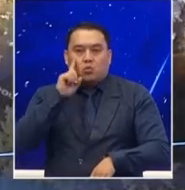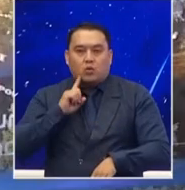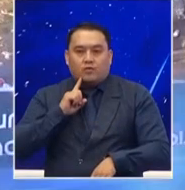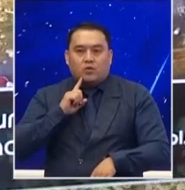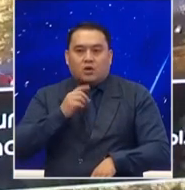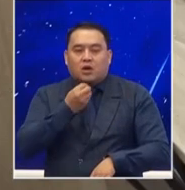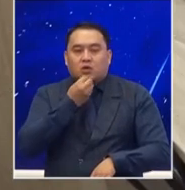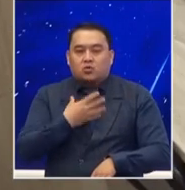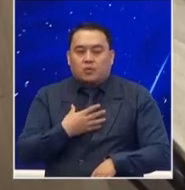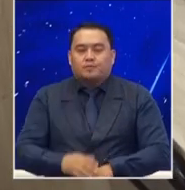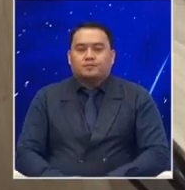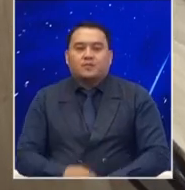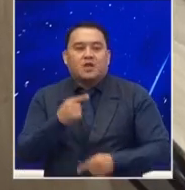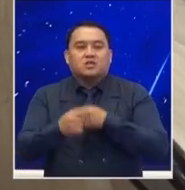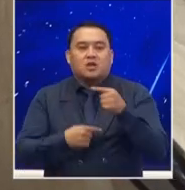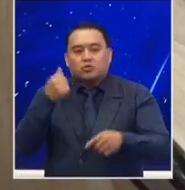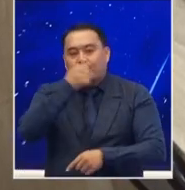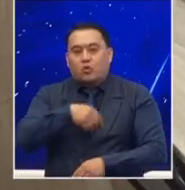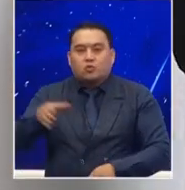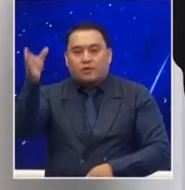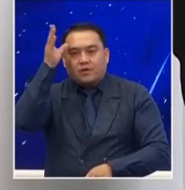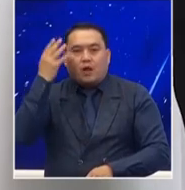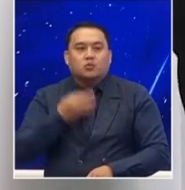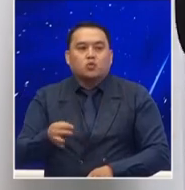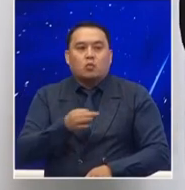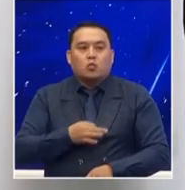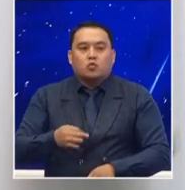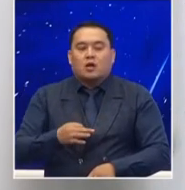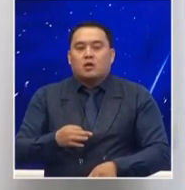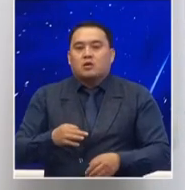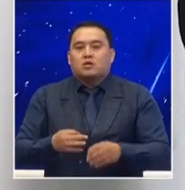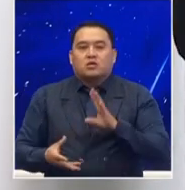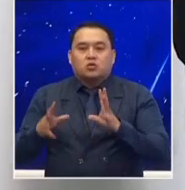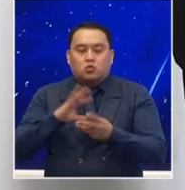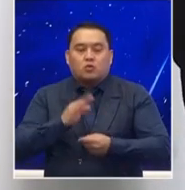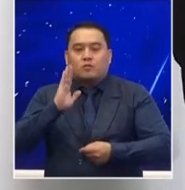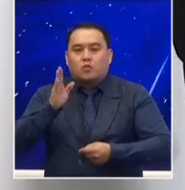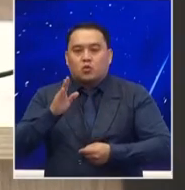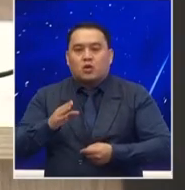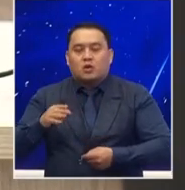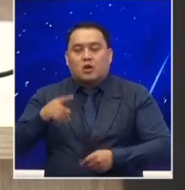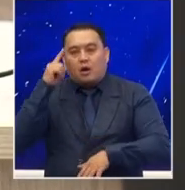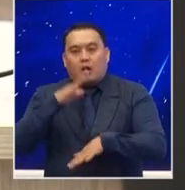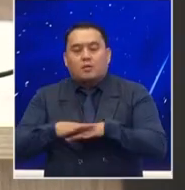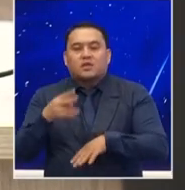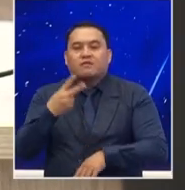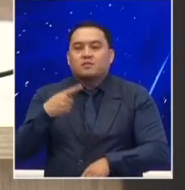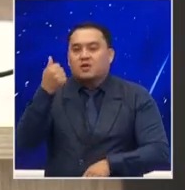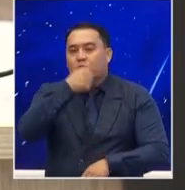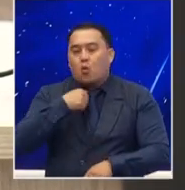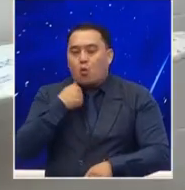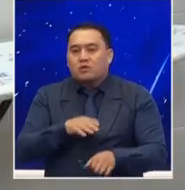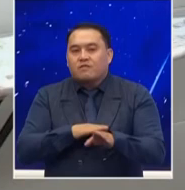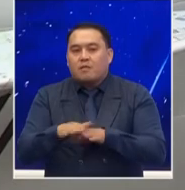и хорошо. Следующий год для сферы образования Алматинской области будет не менее плодотворным. По словам главы ЖТСУ, в 2021